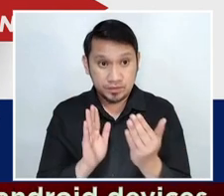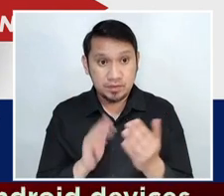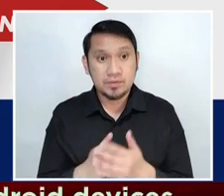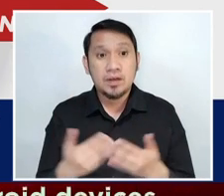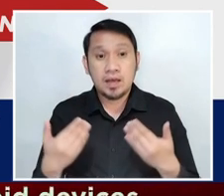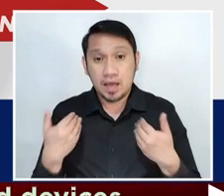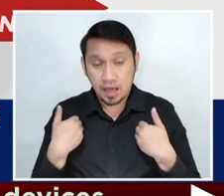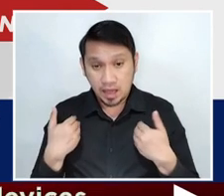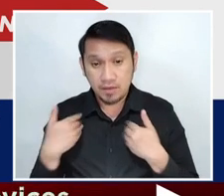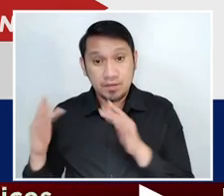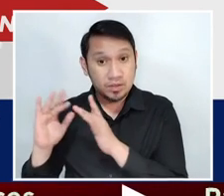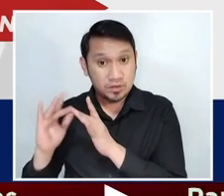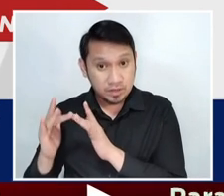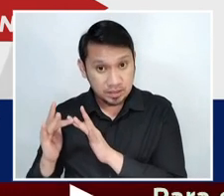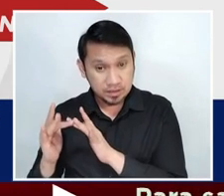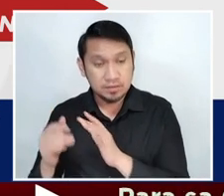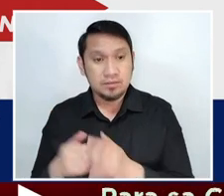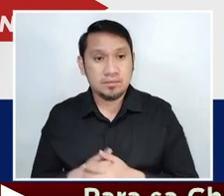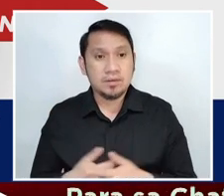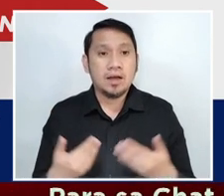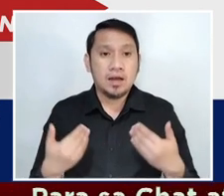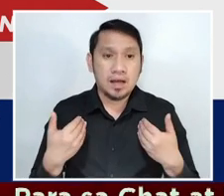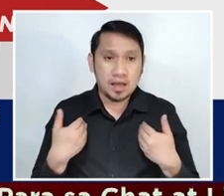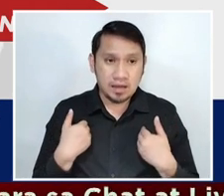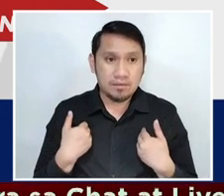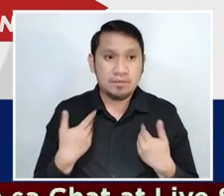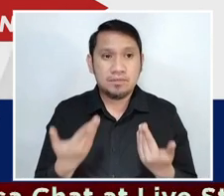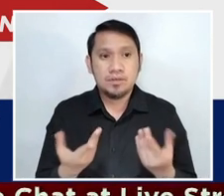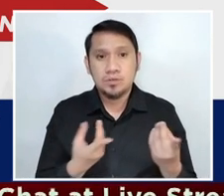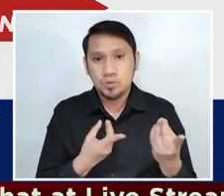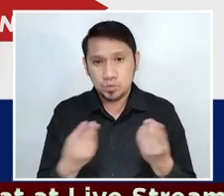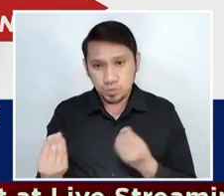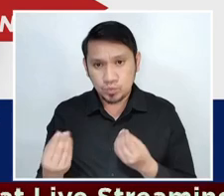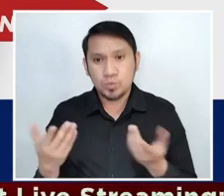pang asynchronous. No? Mayroon pa tayong asynchronous, gumagawa pa sila